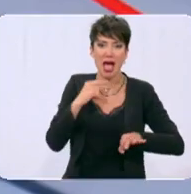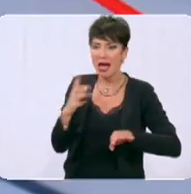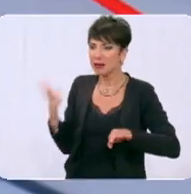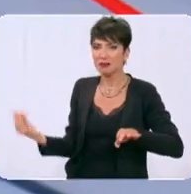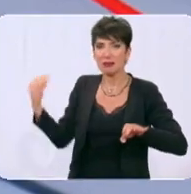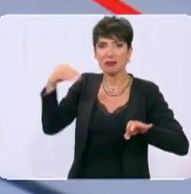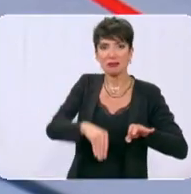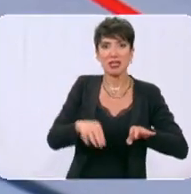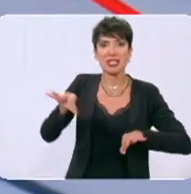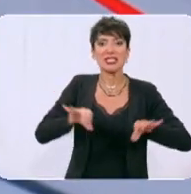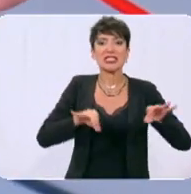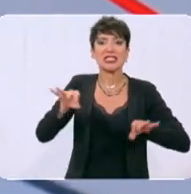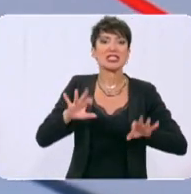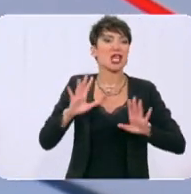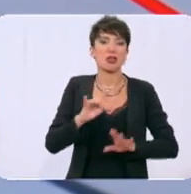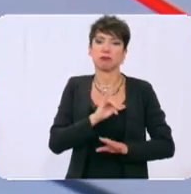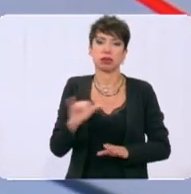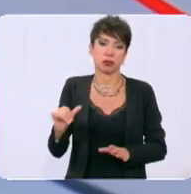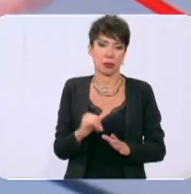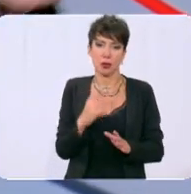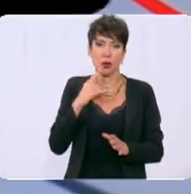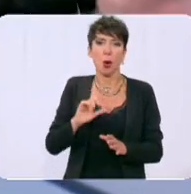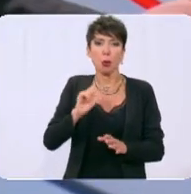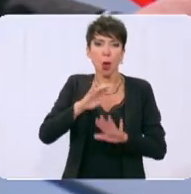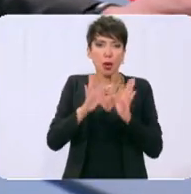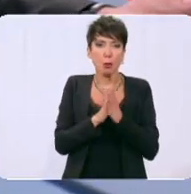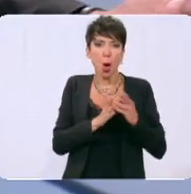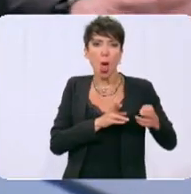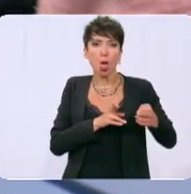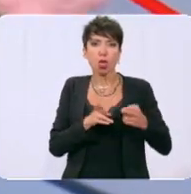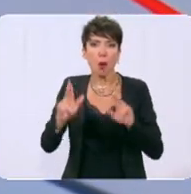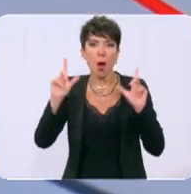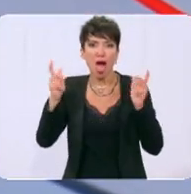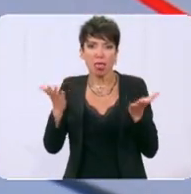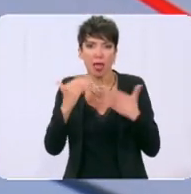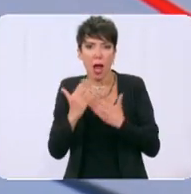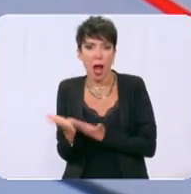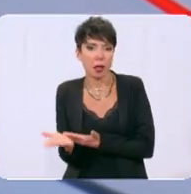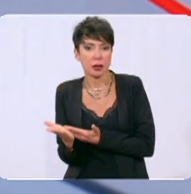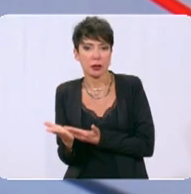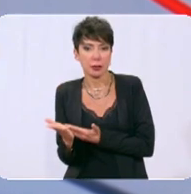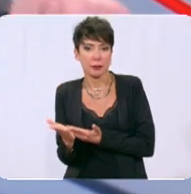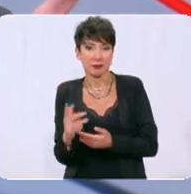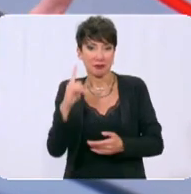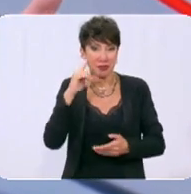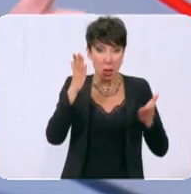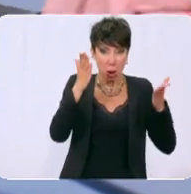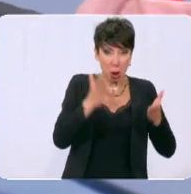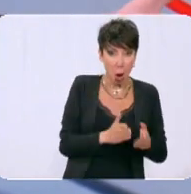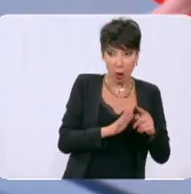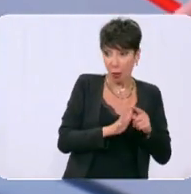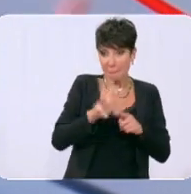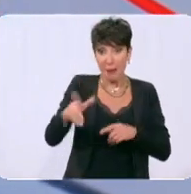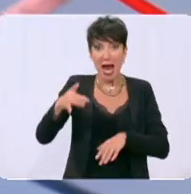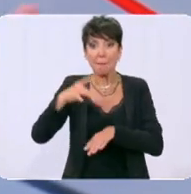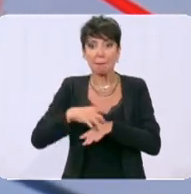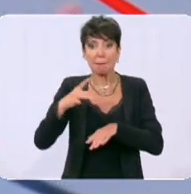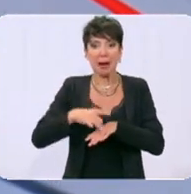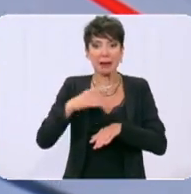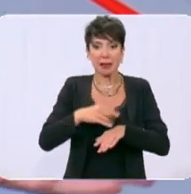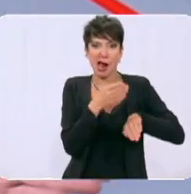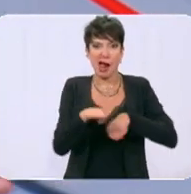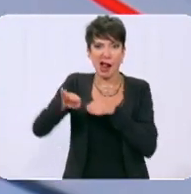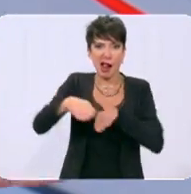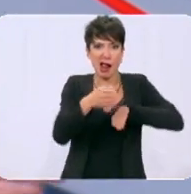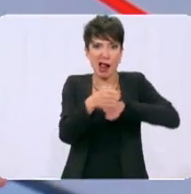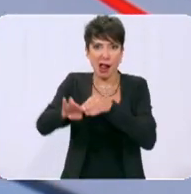στους κεντρικούς σχεδιασμούς. Καταρχήν mm-hmm. δεν είχε δρόμο. Ξέρετε, μέχρι πρόσφατα από την Κόρινθο στην Πάτρα. Ναι. Θα το πω έτσι πολύ